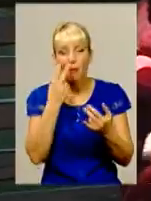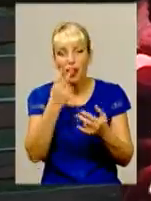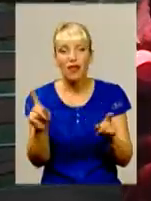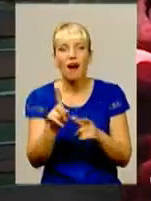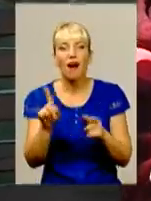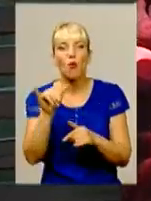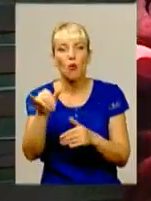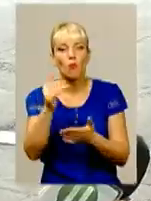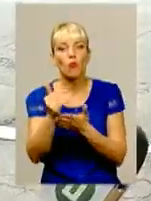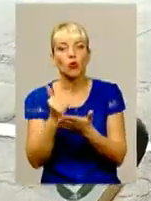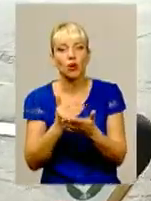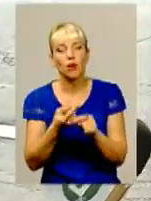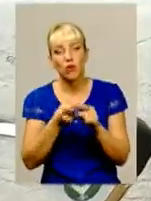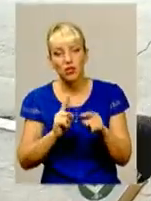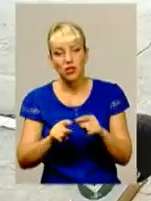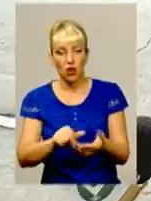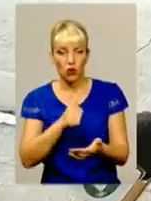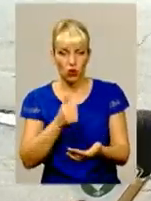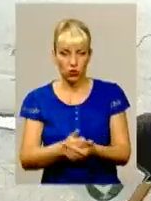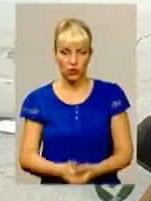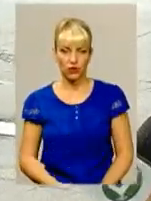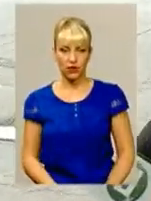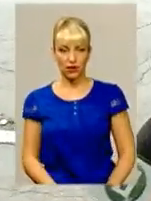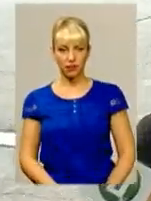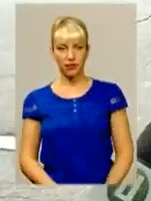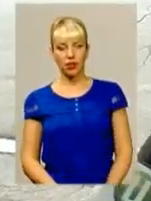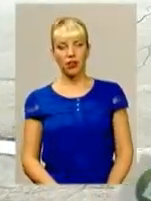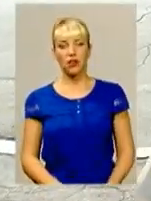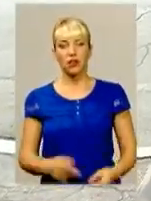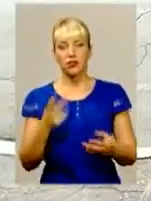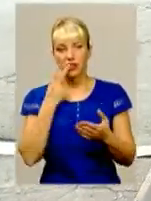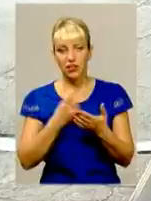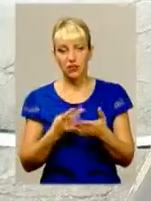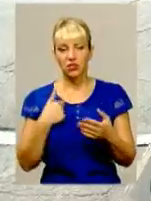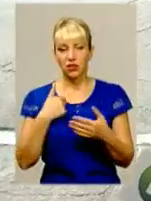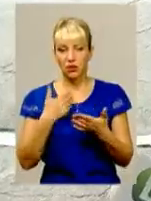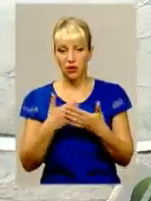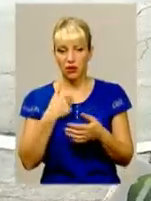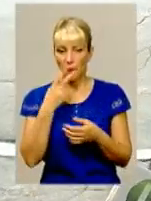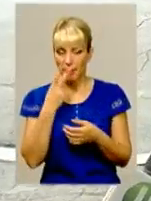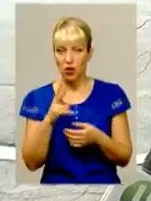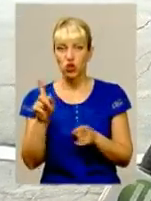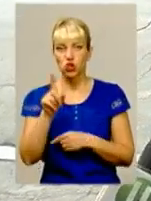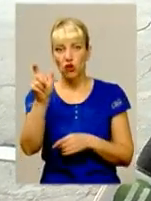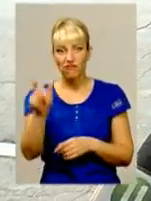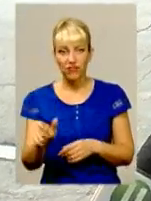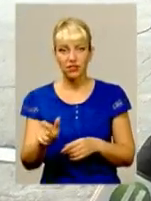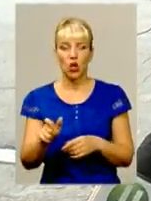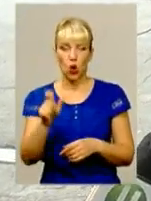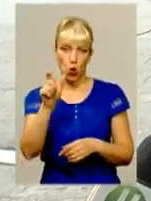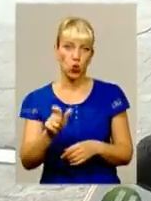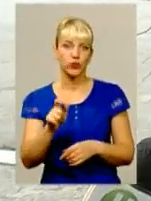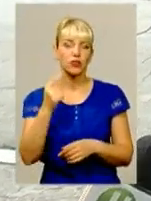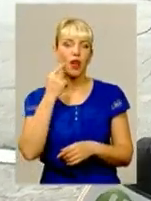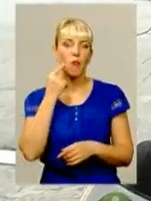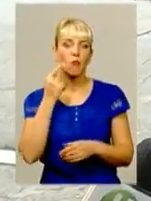цьому, оце саме головне. Ну, просто є людина повнічності, як дивиться, отак, як, допустимо, я його бачу в повнічності, що він людина порядна. Єсь